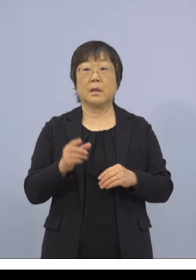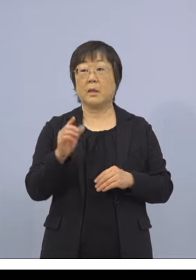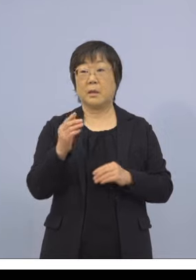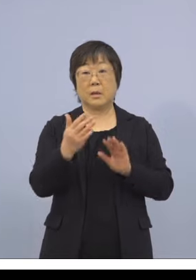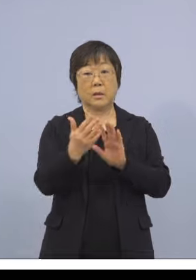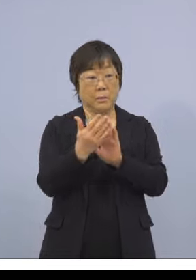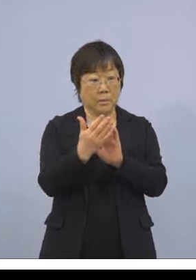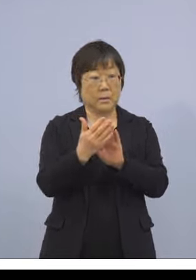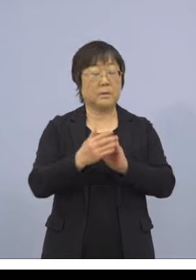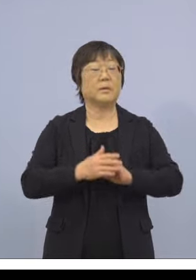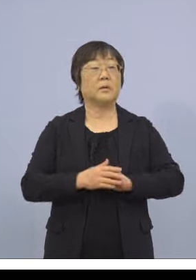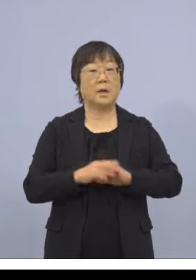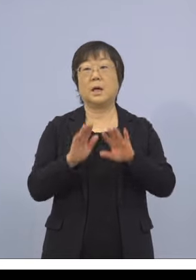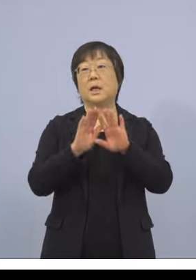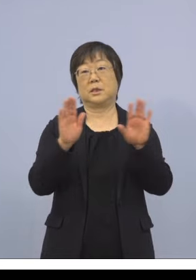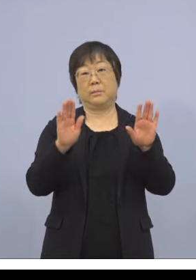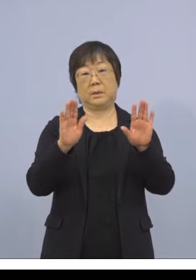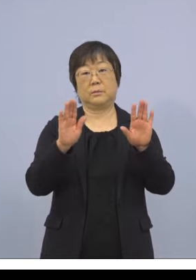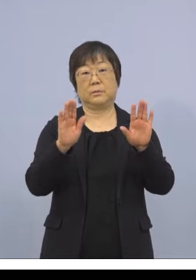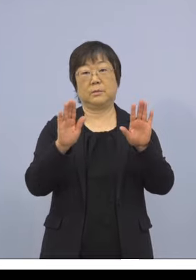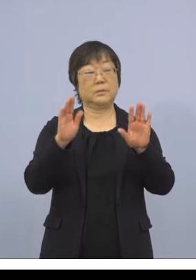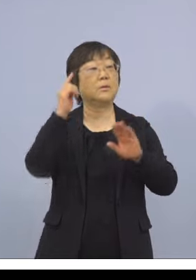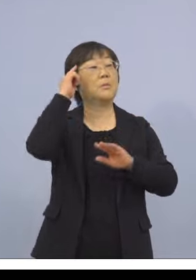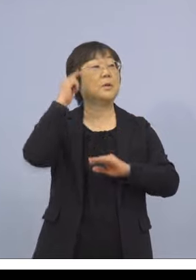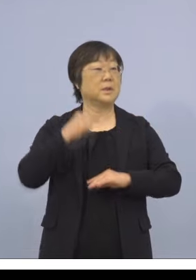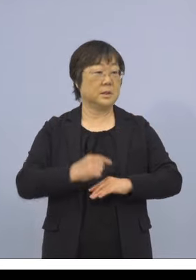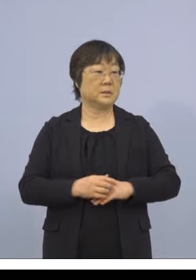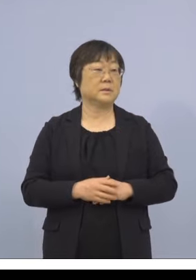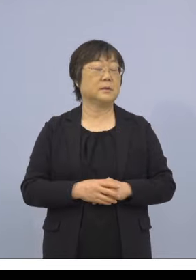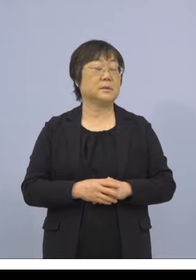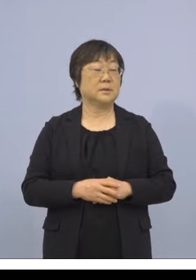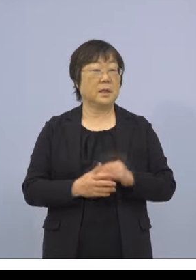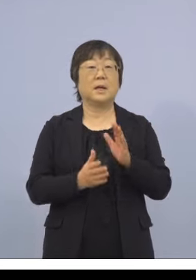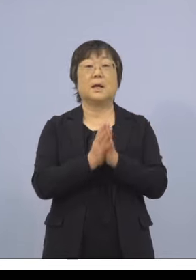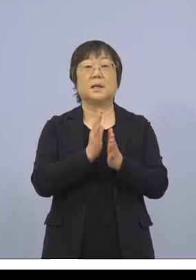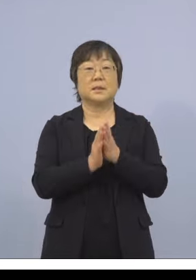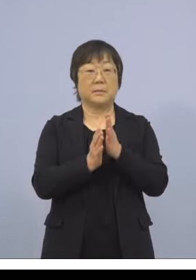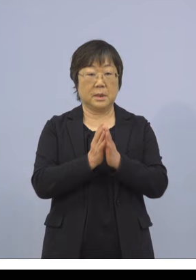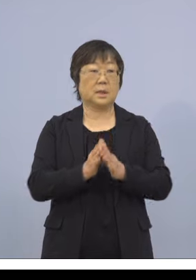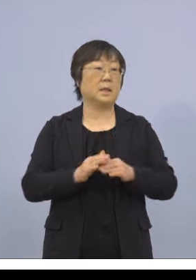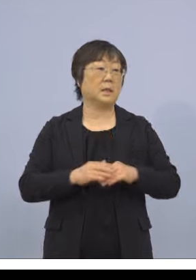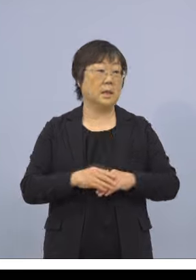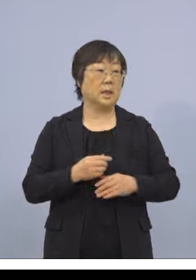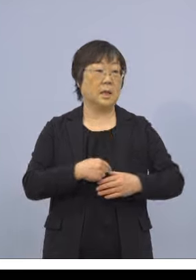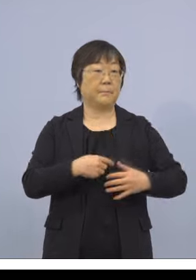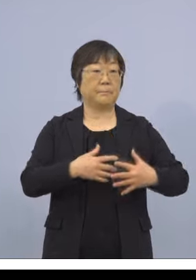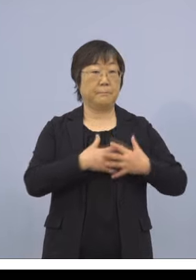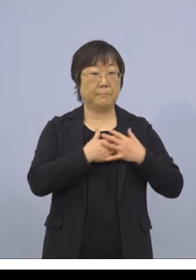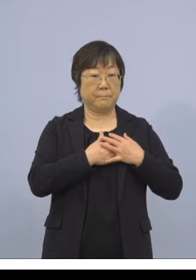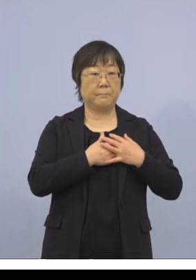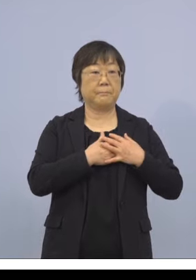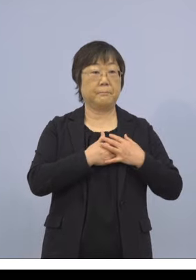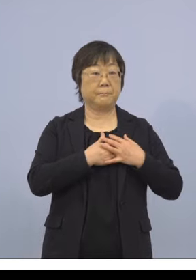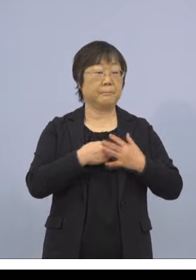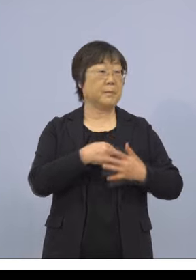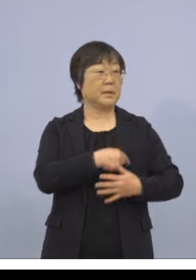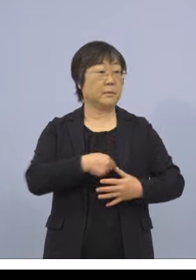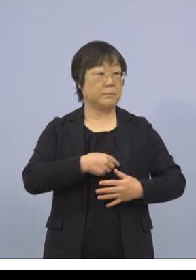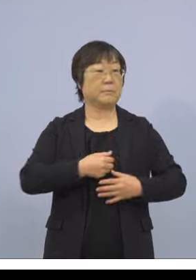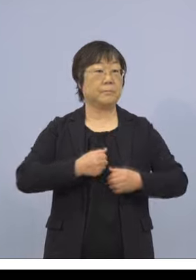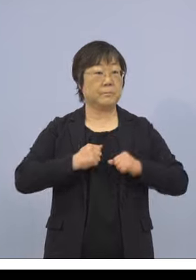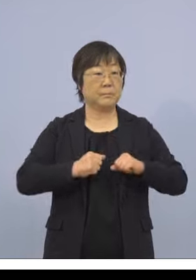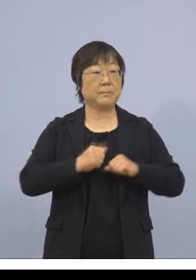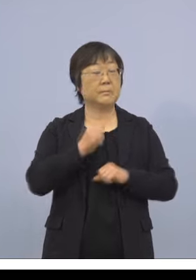いよ始まるという思いで、非常に改めて気を引き締める、身が引き締